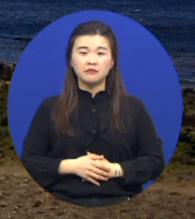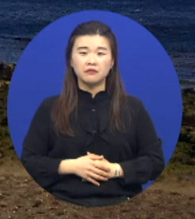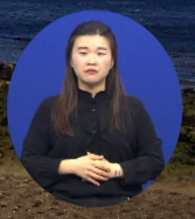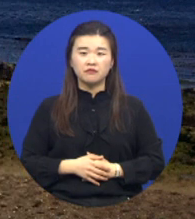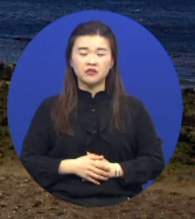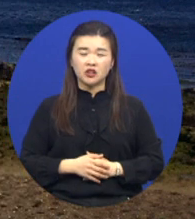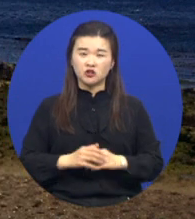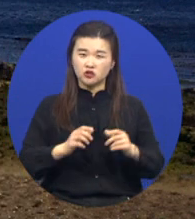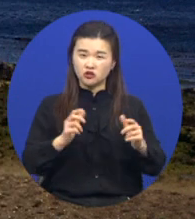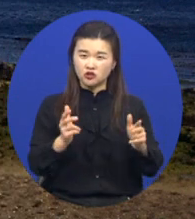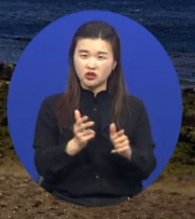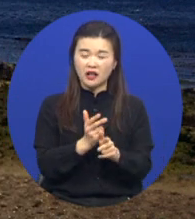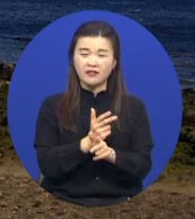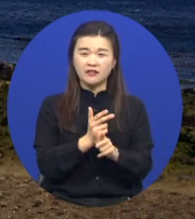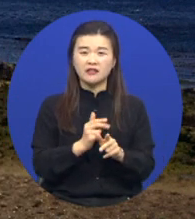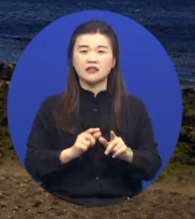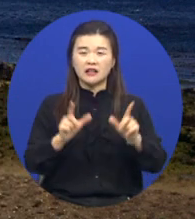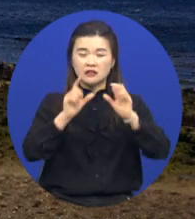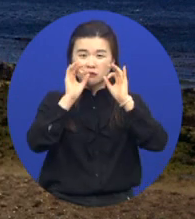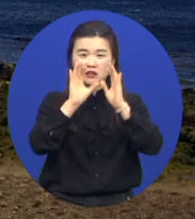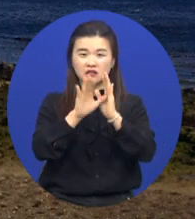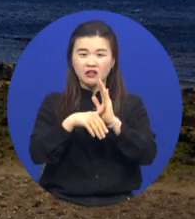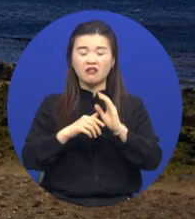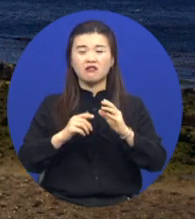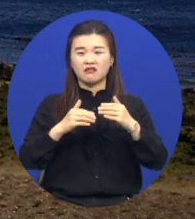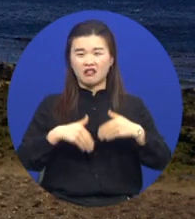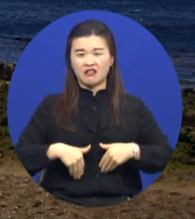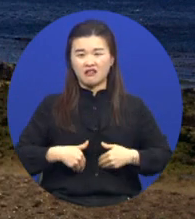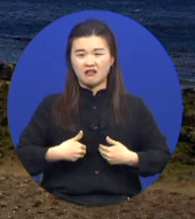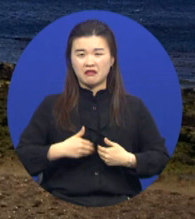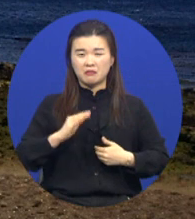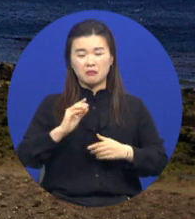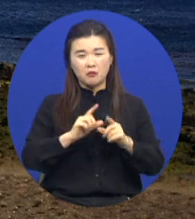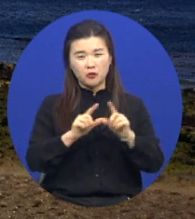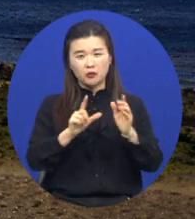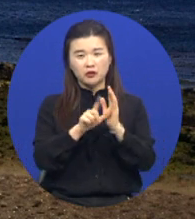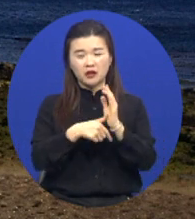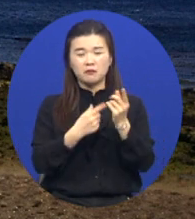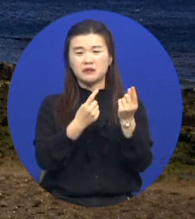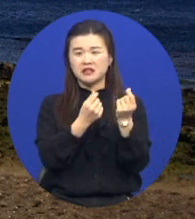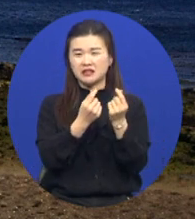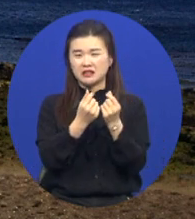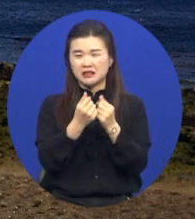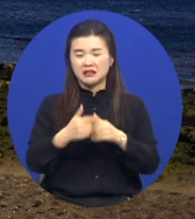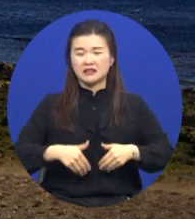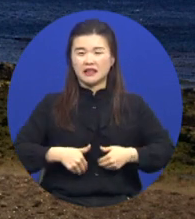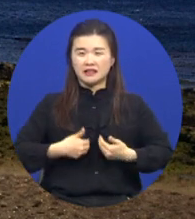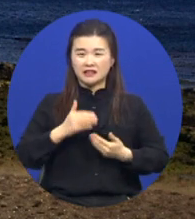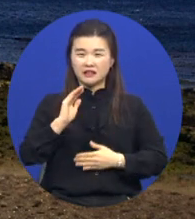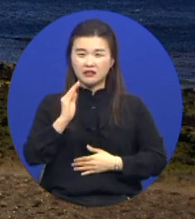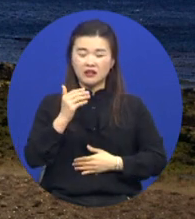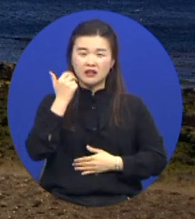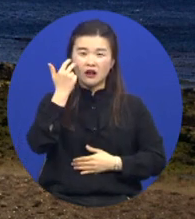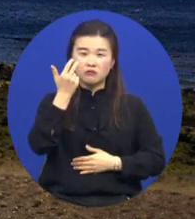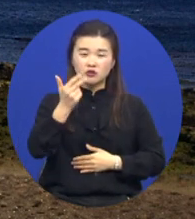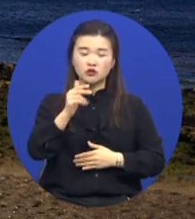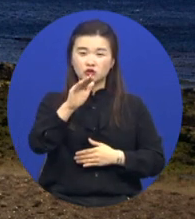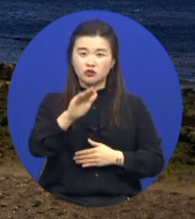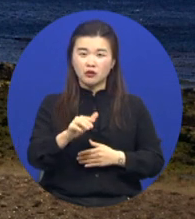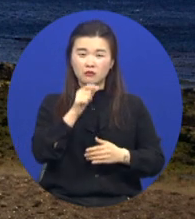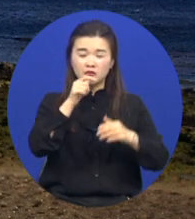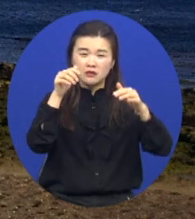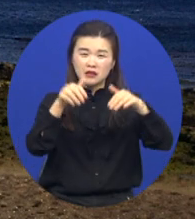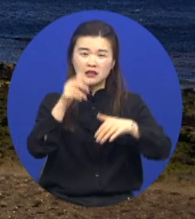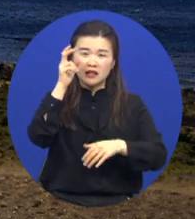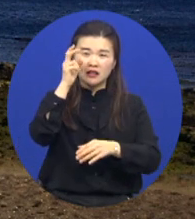주간 없습니다 당분간은 대체로 맑은 가운데 평년과 비슷하거나 높은 기운 보이면서 폭언 하겠고요 다음주 후반에는 비